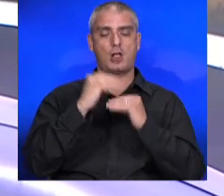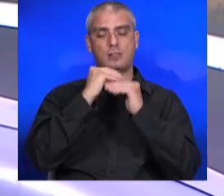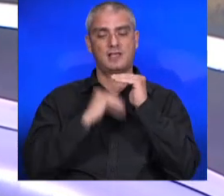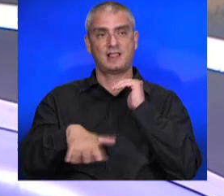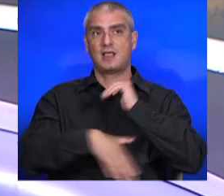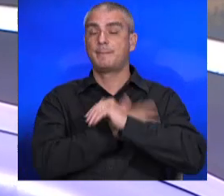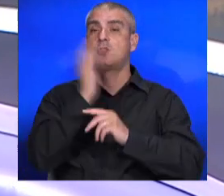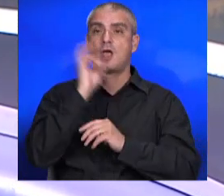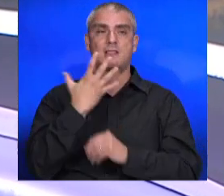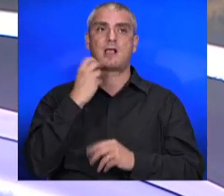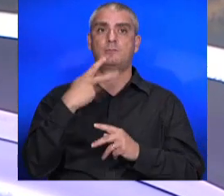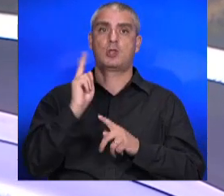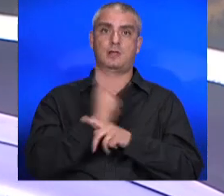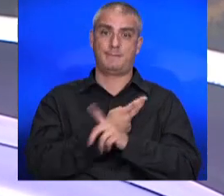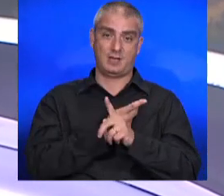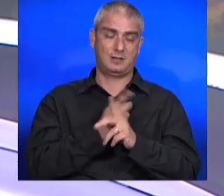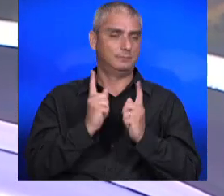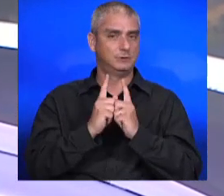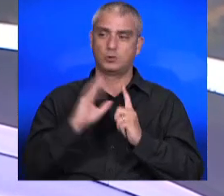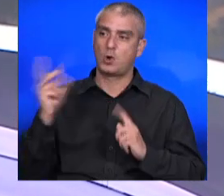מהרגיל. בקיצור, כל השבוע הקרוב,